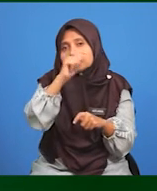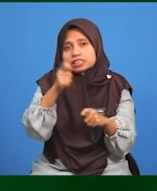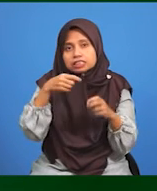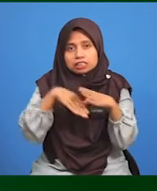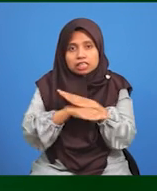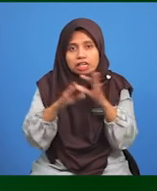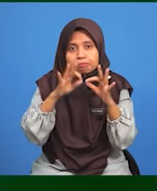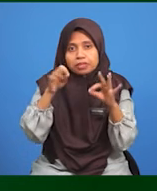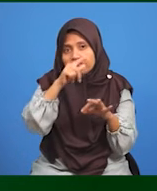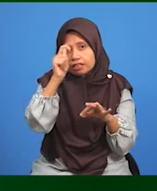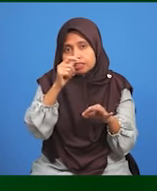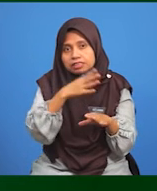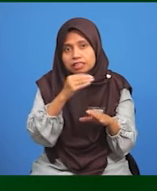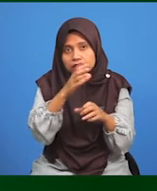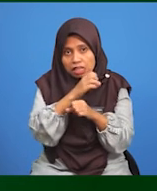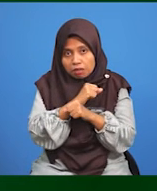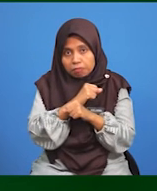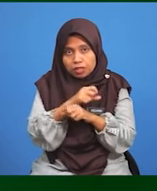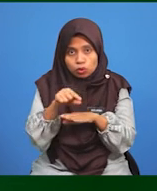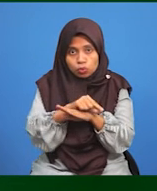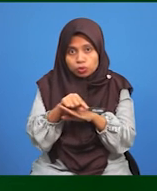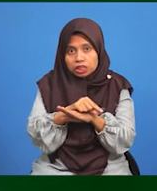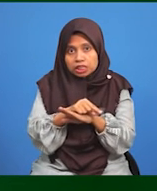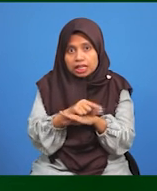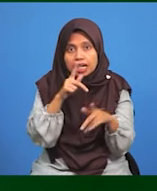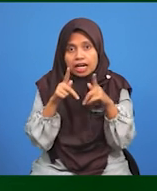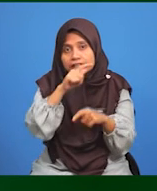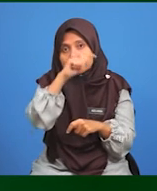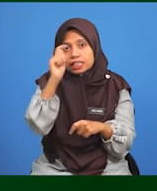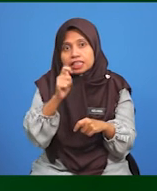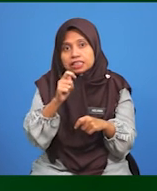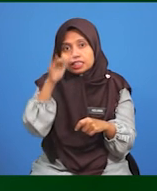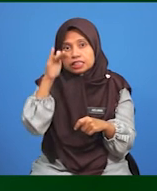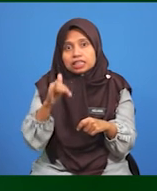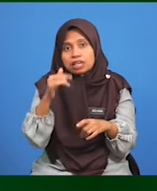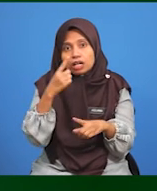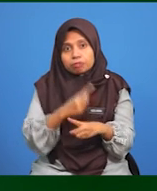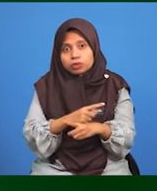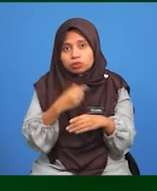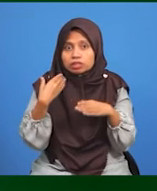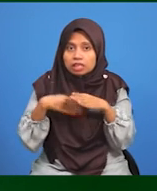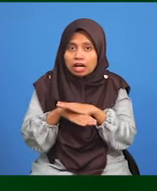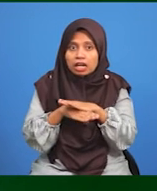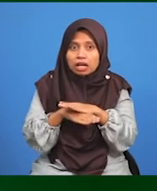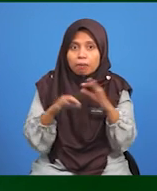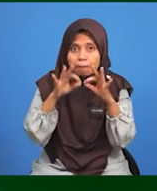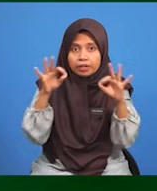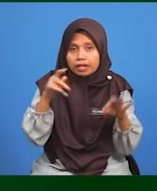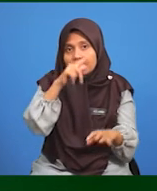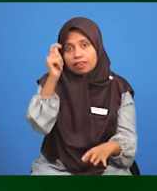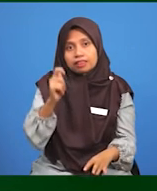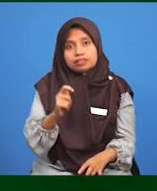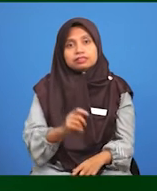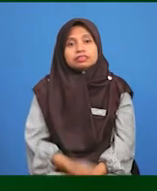ayat tanya dan dapat menggunakan kata tanya yang betul dalam ayat